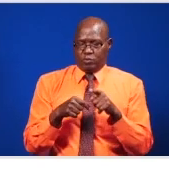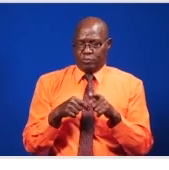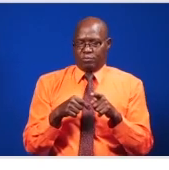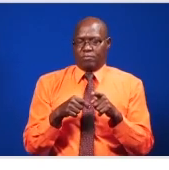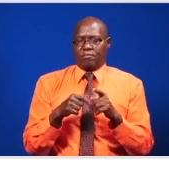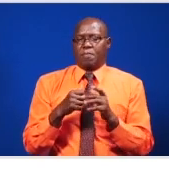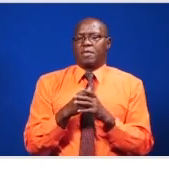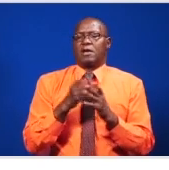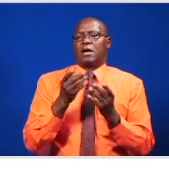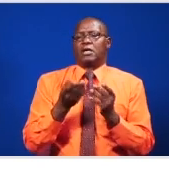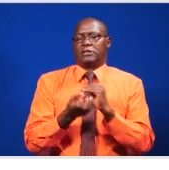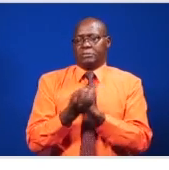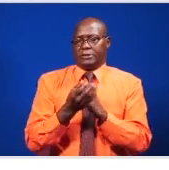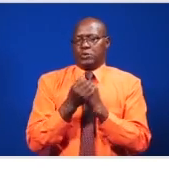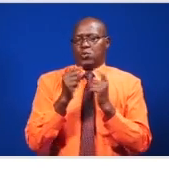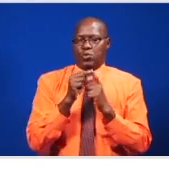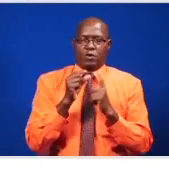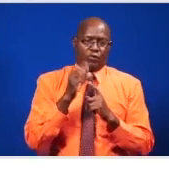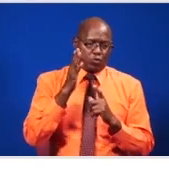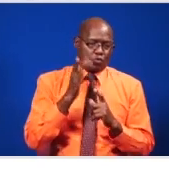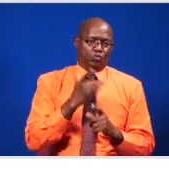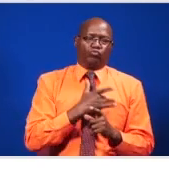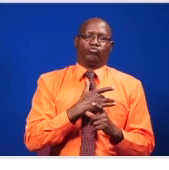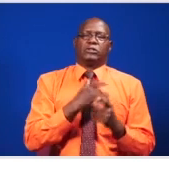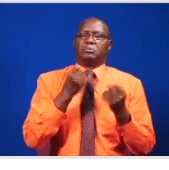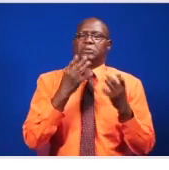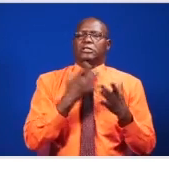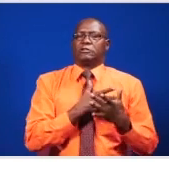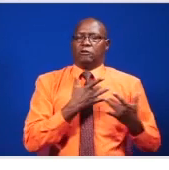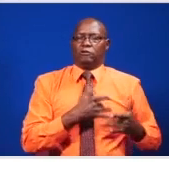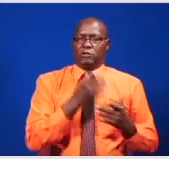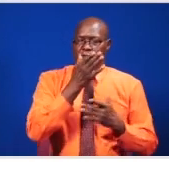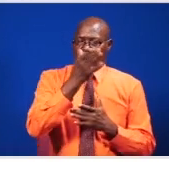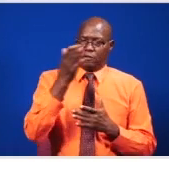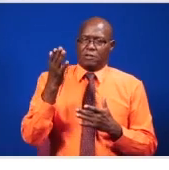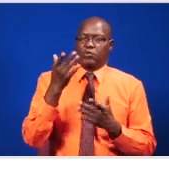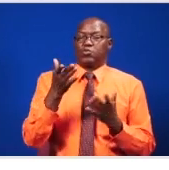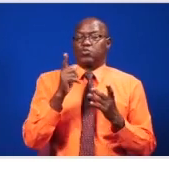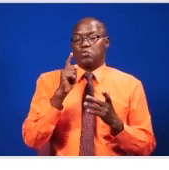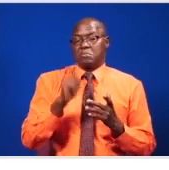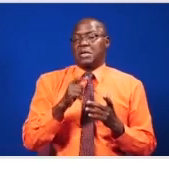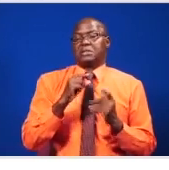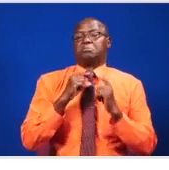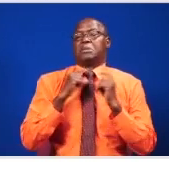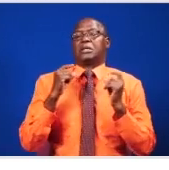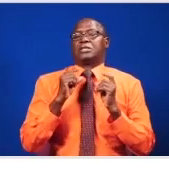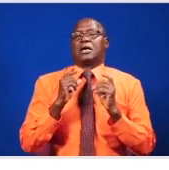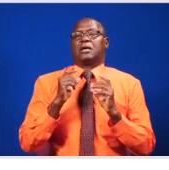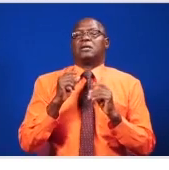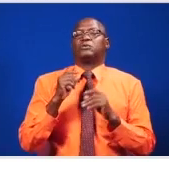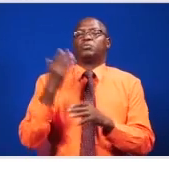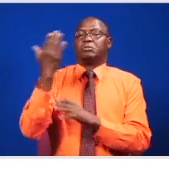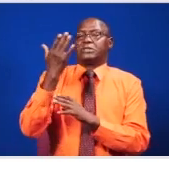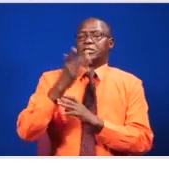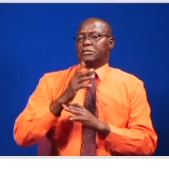kuwawisha na neno la Bwana, naweza kukuza wengi kiroho. Unajua si lazima uwe mchungaji ndio uweze kueneza. Na nadhani hata